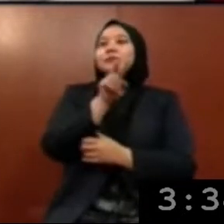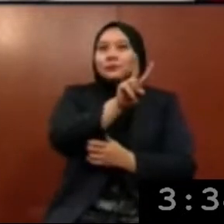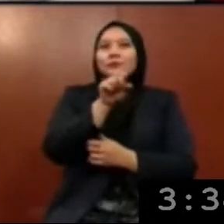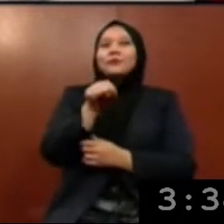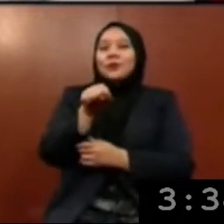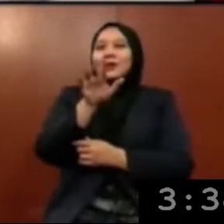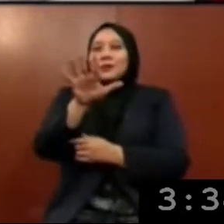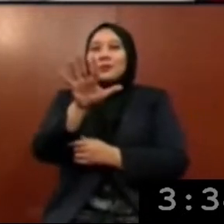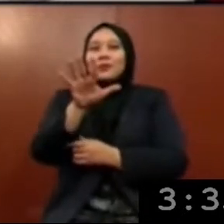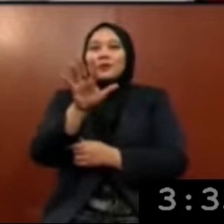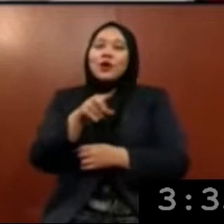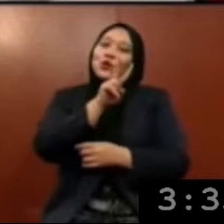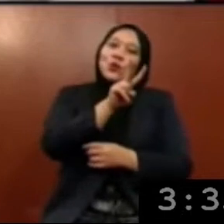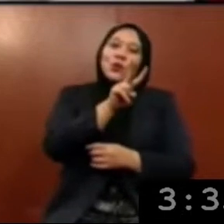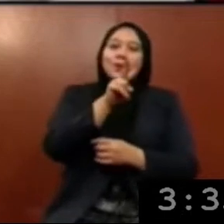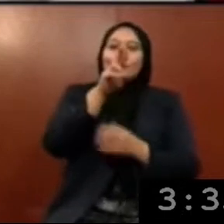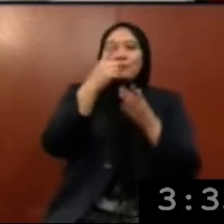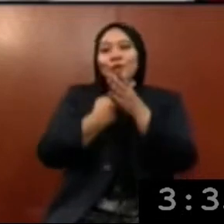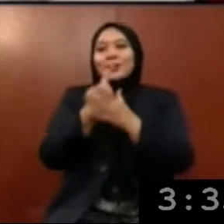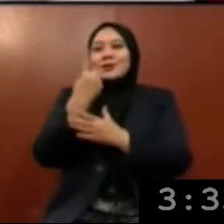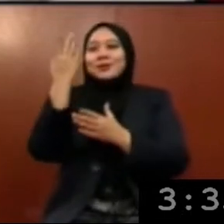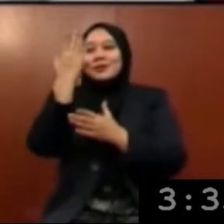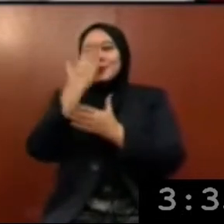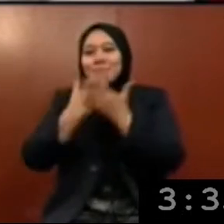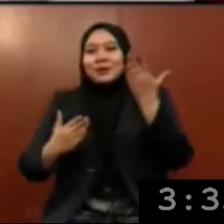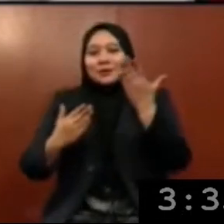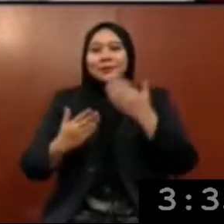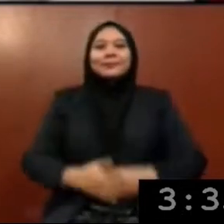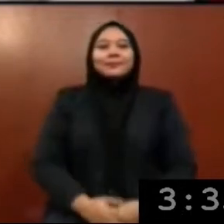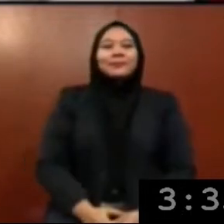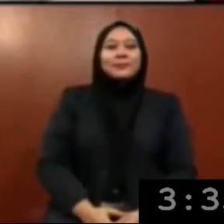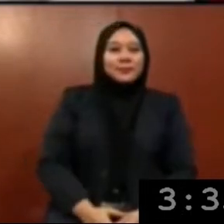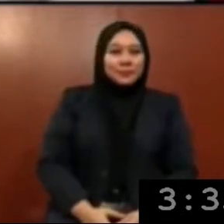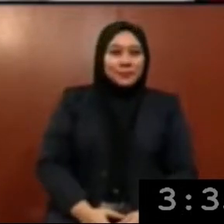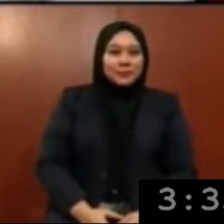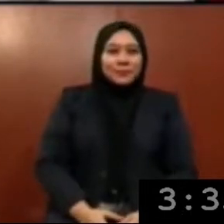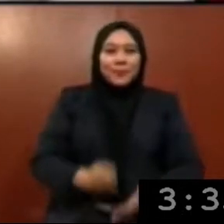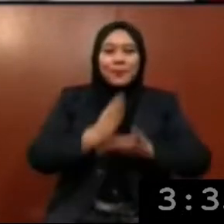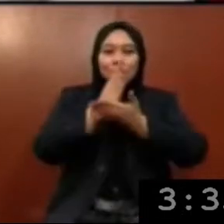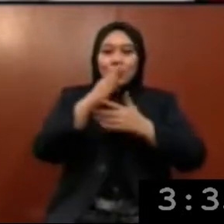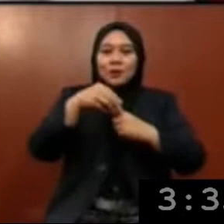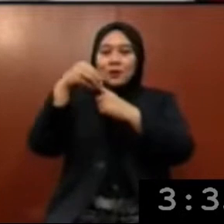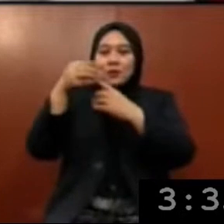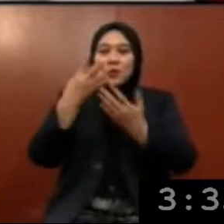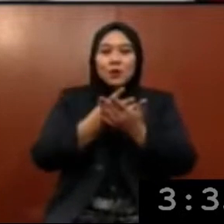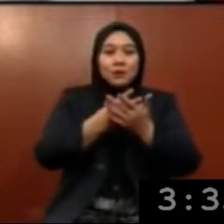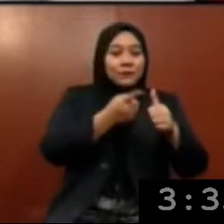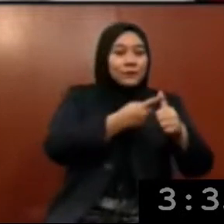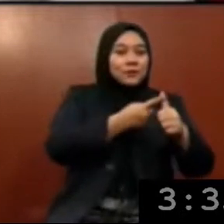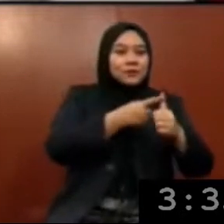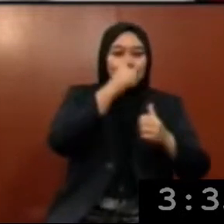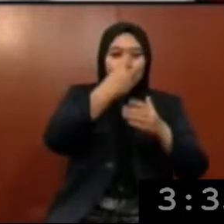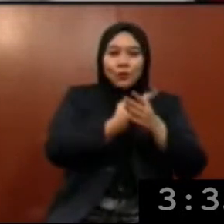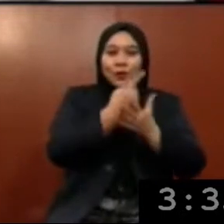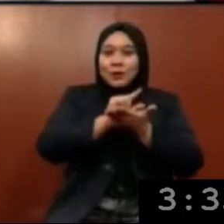sebanyak.5 bulan atau du bulan setengah seperti yang berikut bantuan khas kewangan kali pertama satu